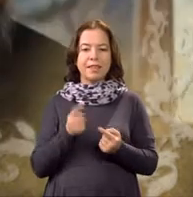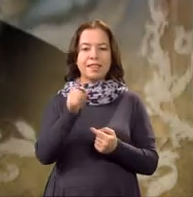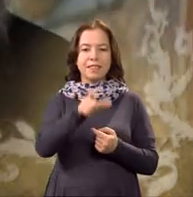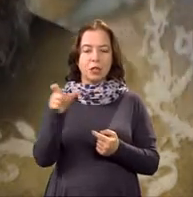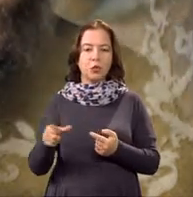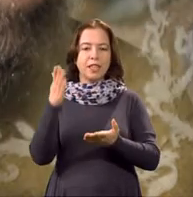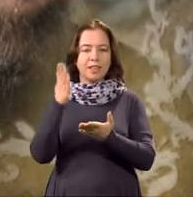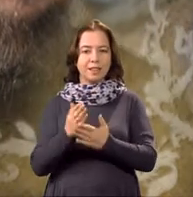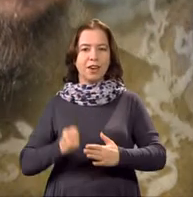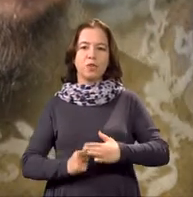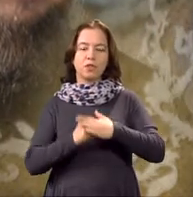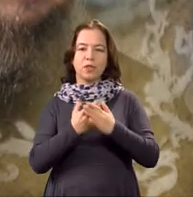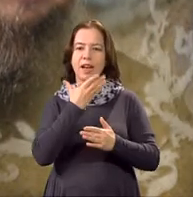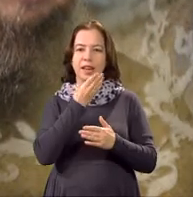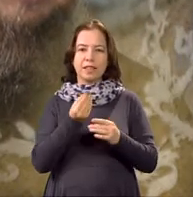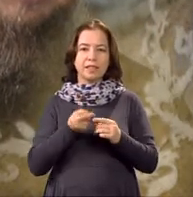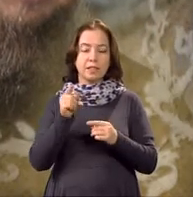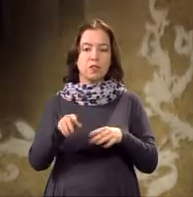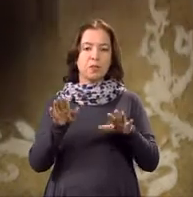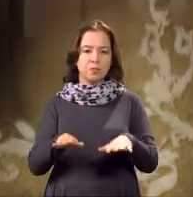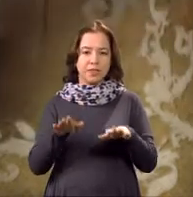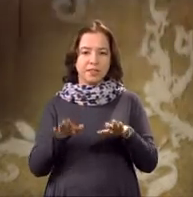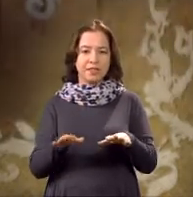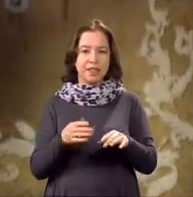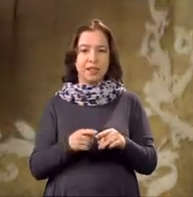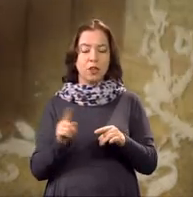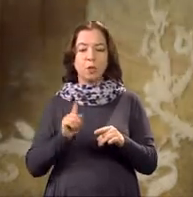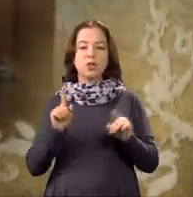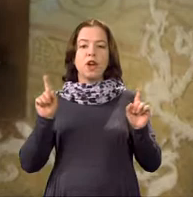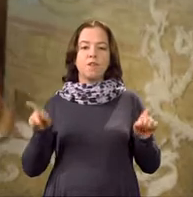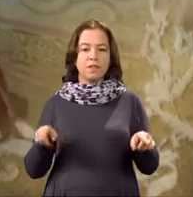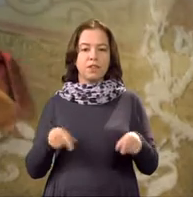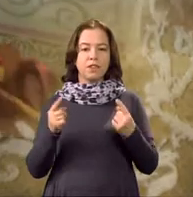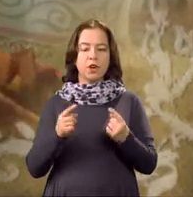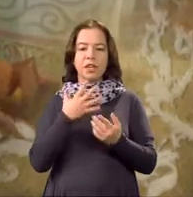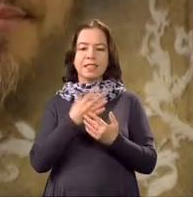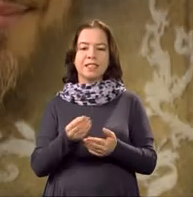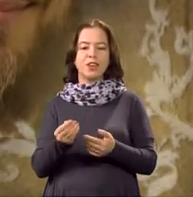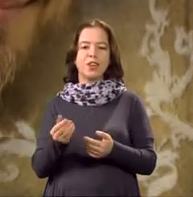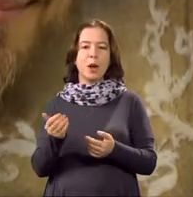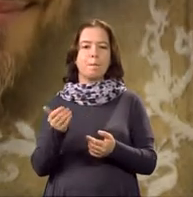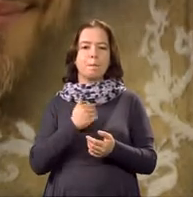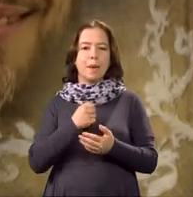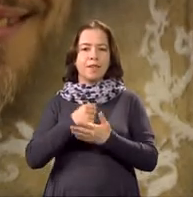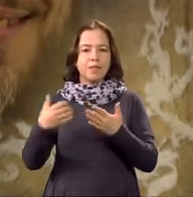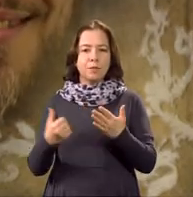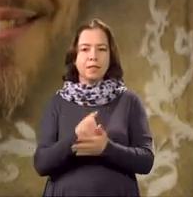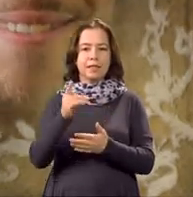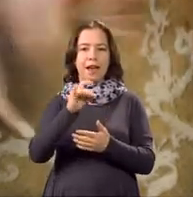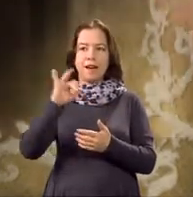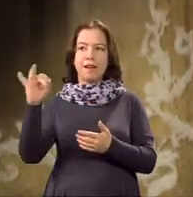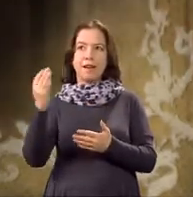є основою краси цього місця, бо відтворюють своє прагнення раю навколо